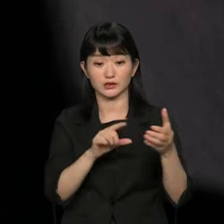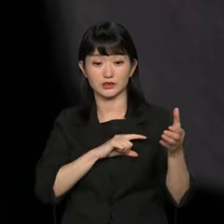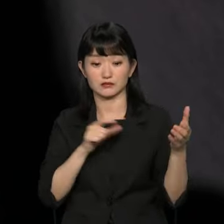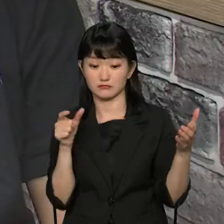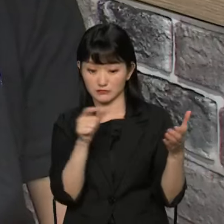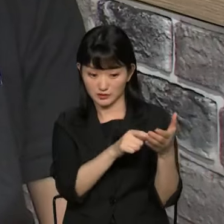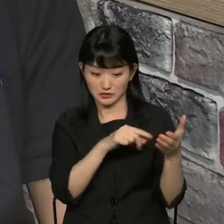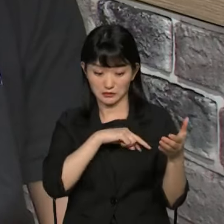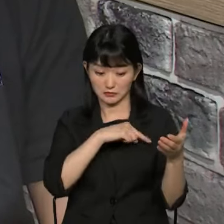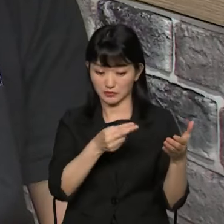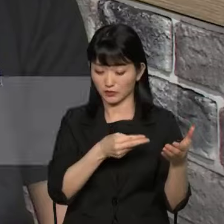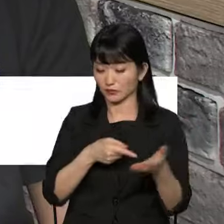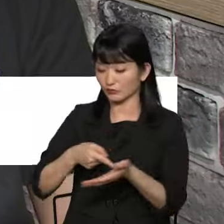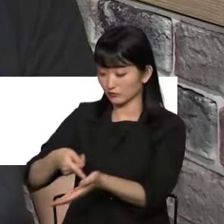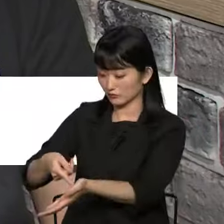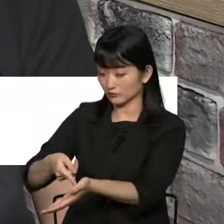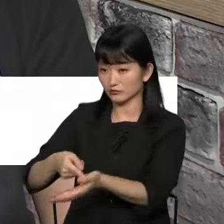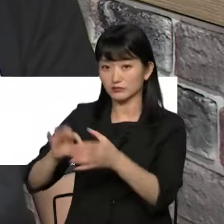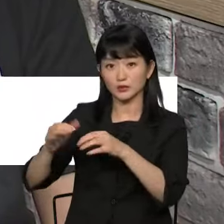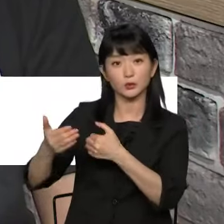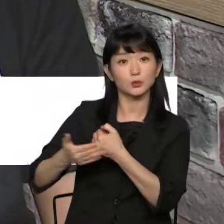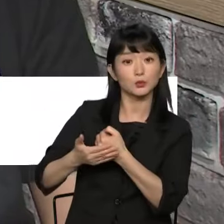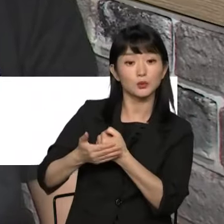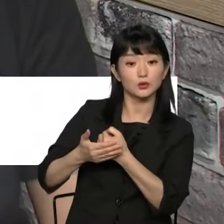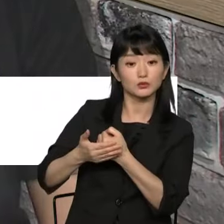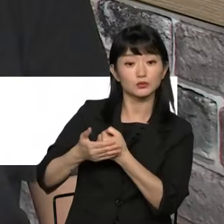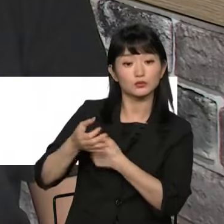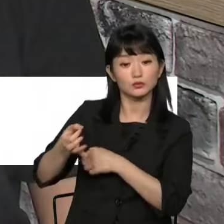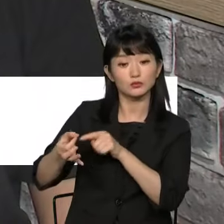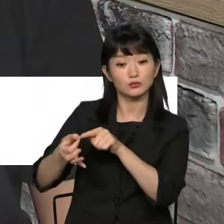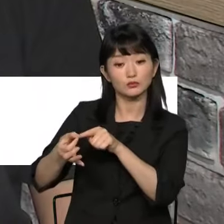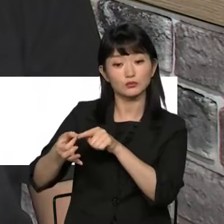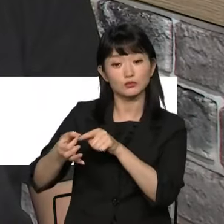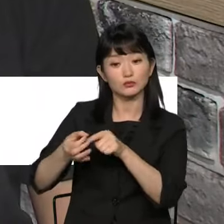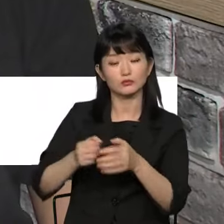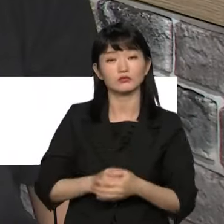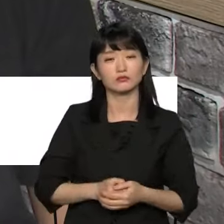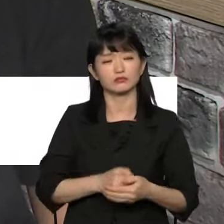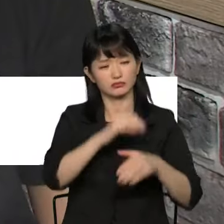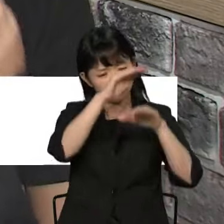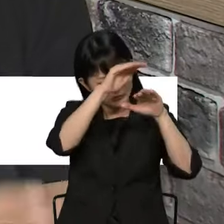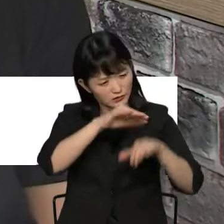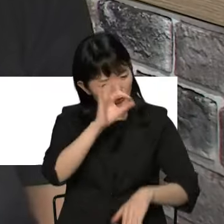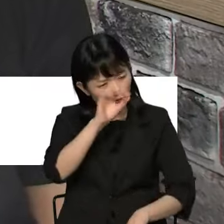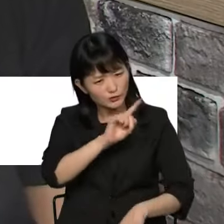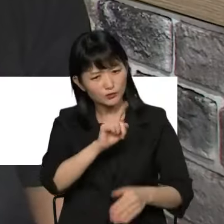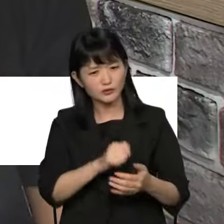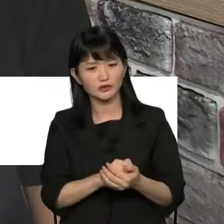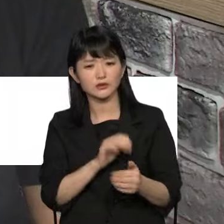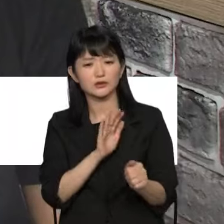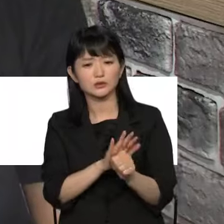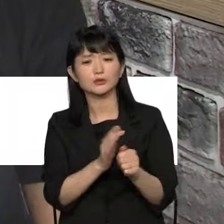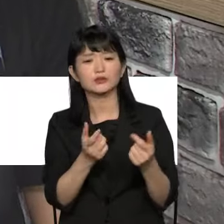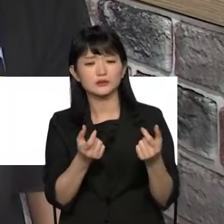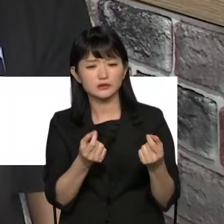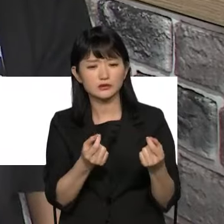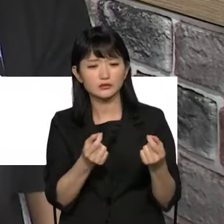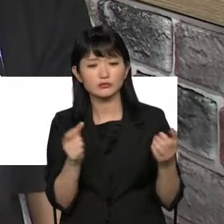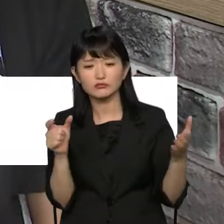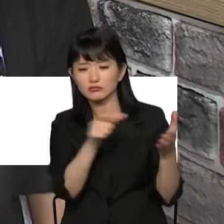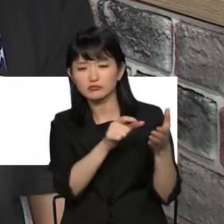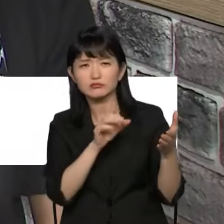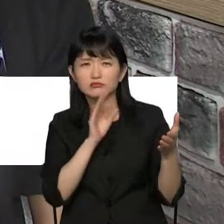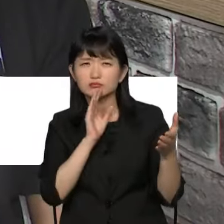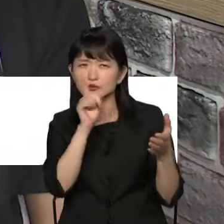내밉니다. 나라에서 도와주는 돈이다 막 이러면서. 프로필도 그렇고 너무 이제 진짜 지원센터처럼 이렇게 나와 있으니까